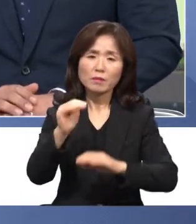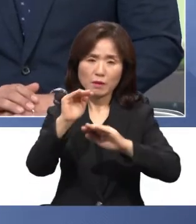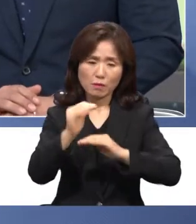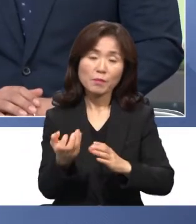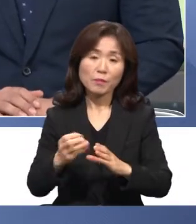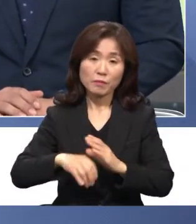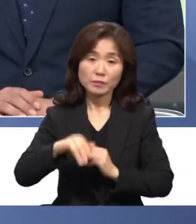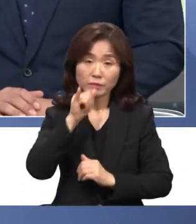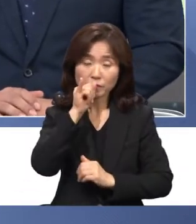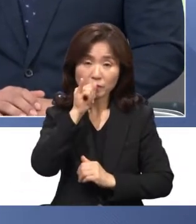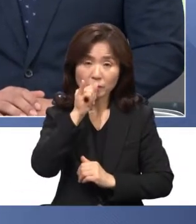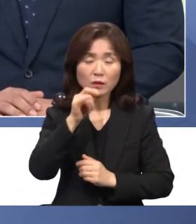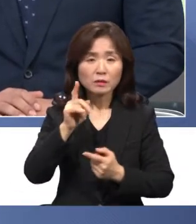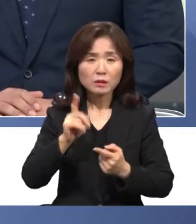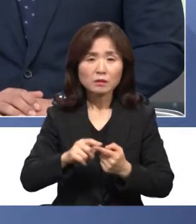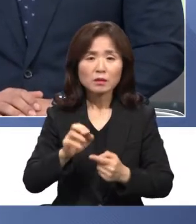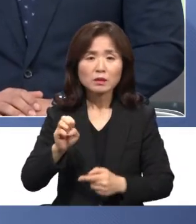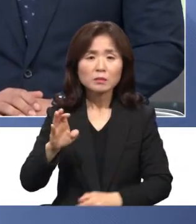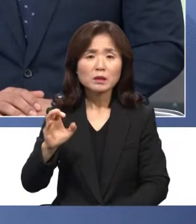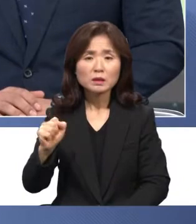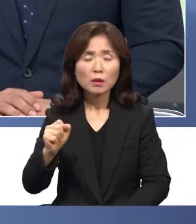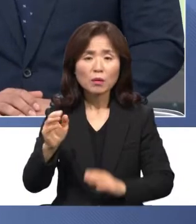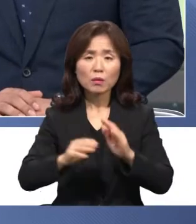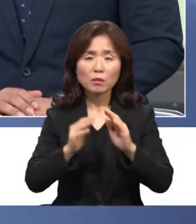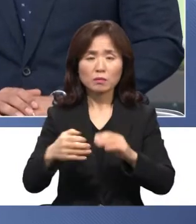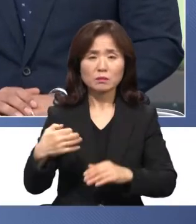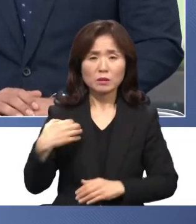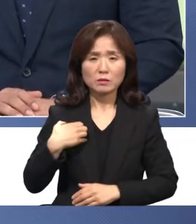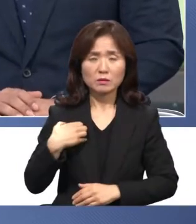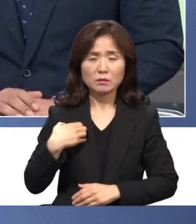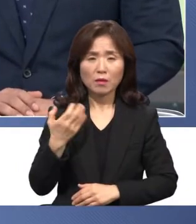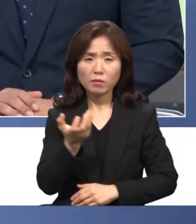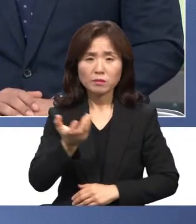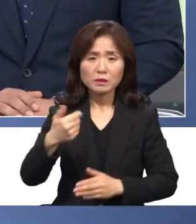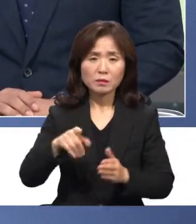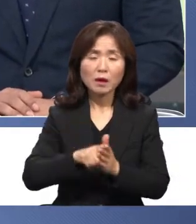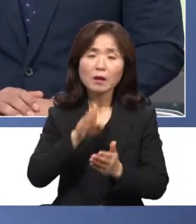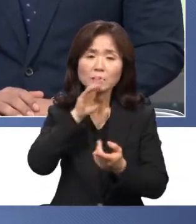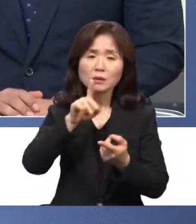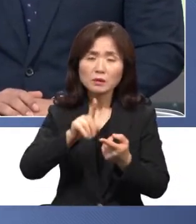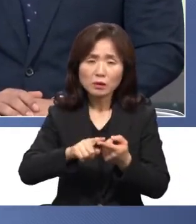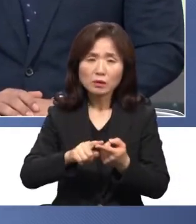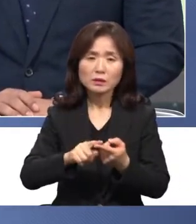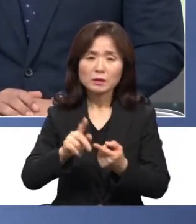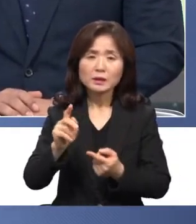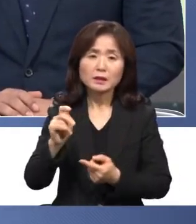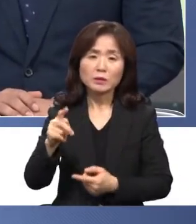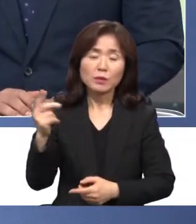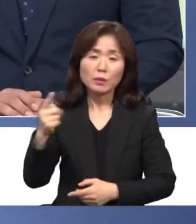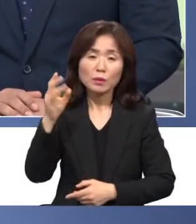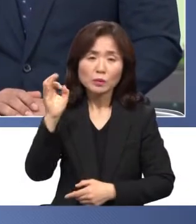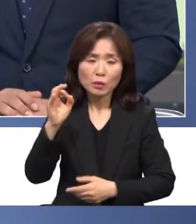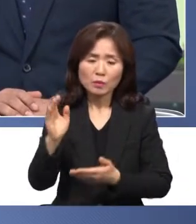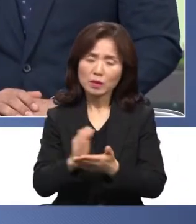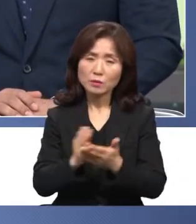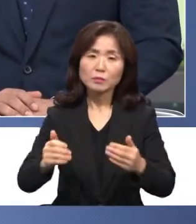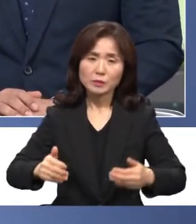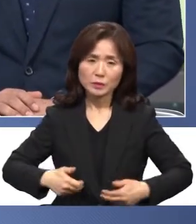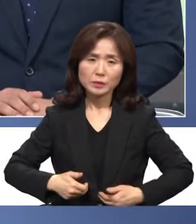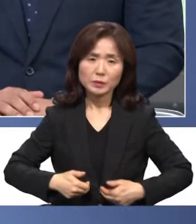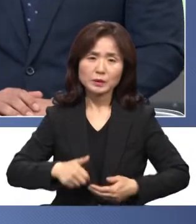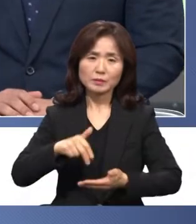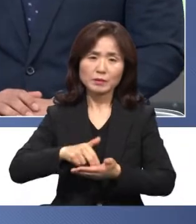담겨 있는데요 이에 대해서 이 벤슨은 공적 책무 강화를 위한 합리적 수신료 산정과 앱은 이 필요하다는 입장문을